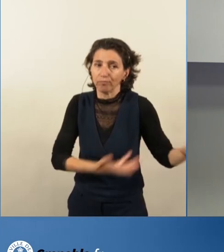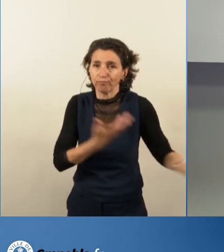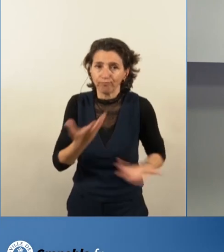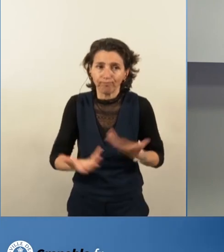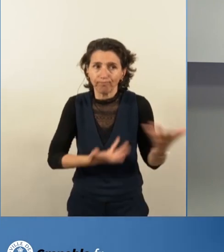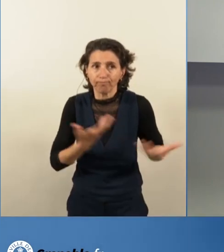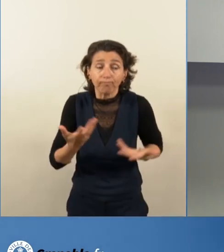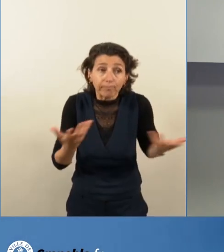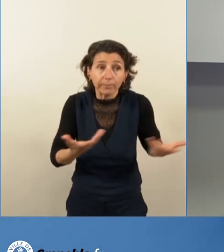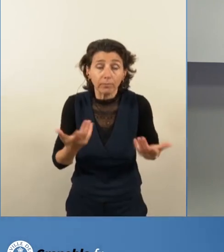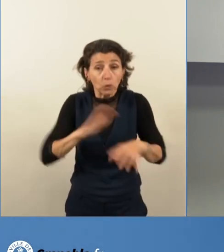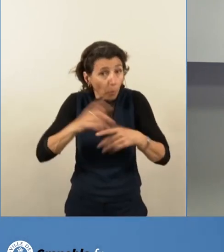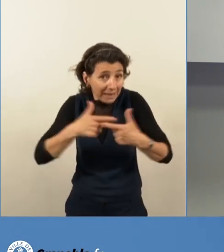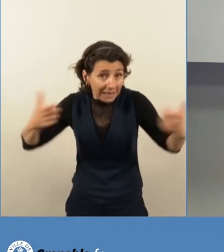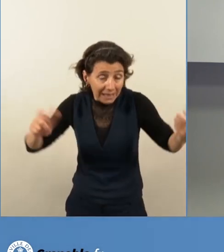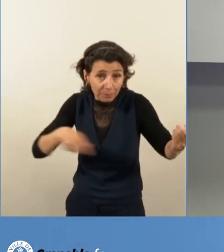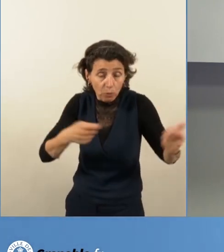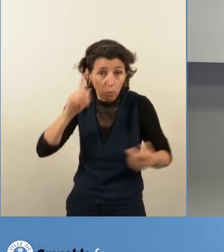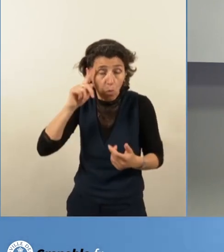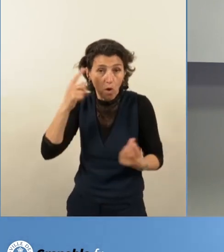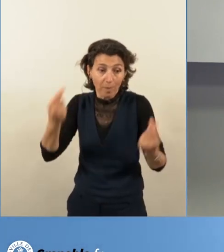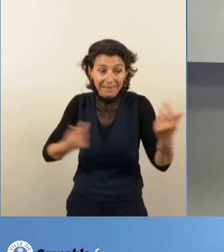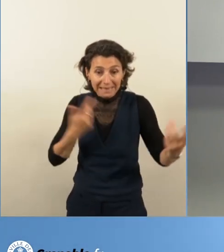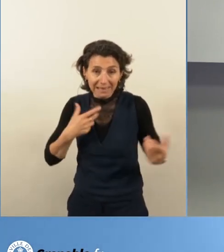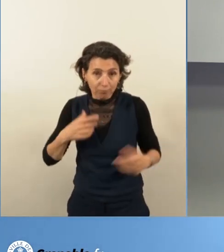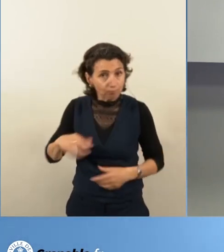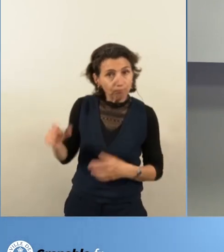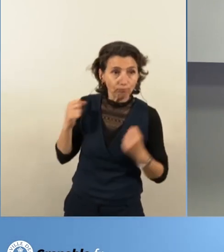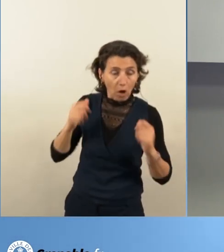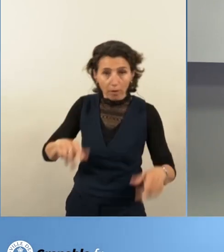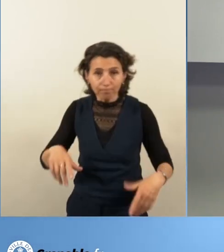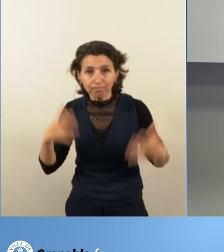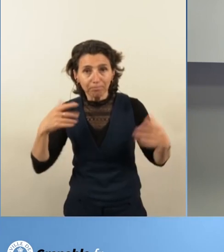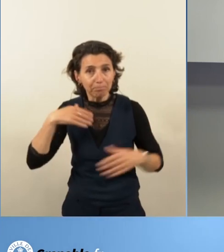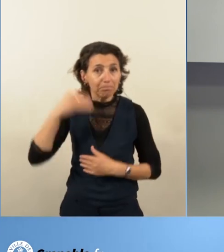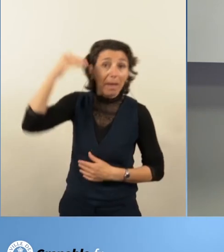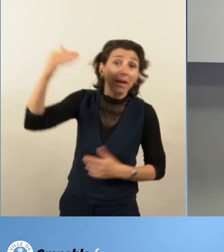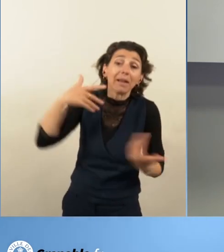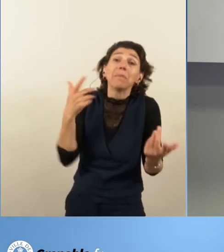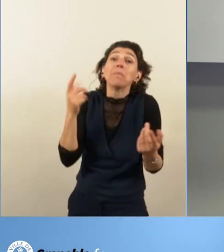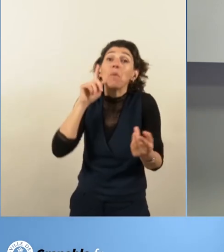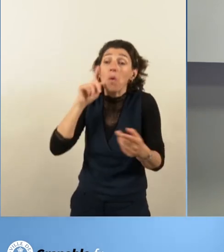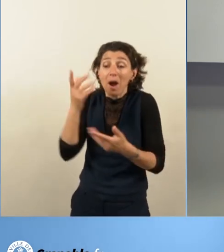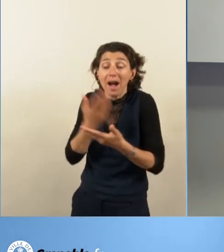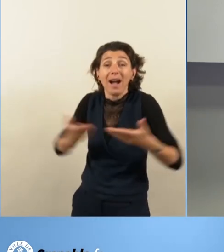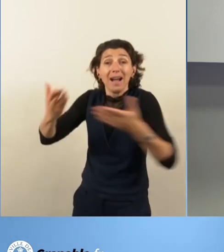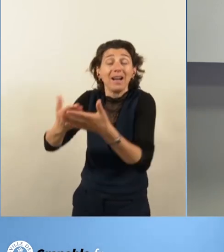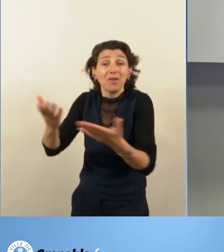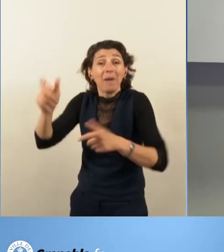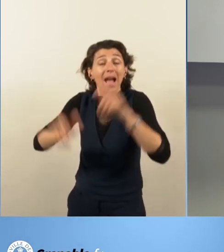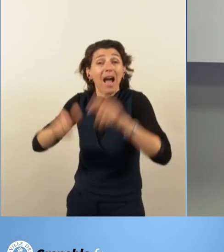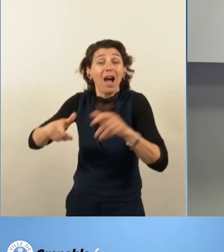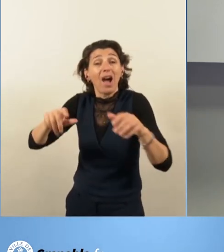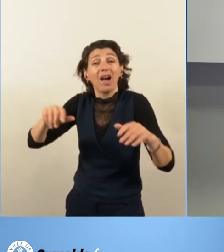on va dire audacieux qui est fait à la fois dans la temporalité pour l'ensemble là aussi de l'usage des métropolitains et même plus larges que cela